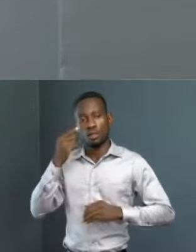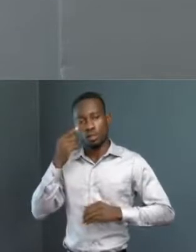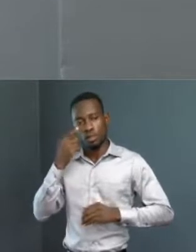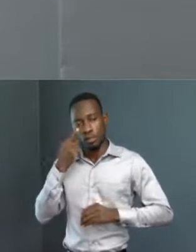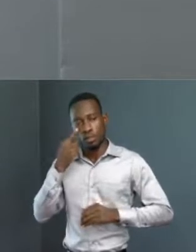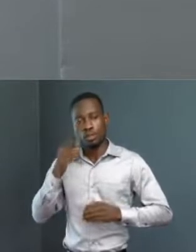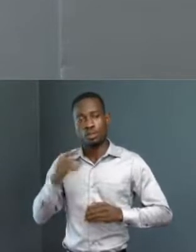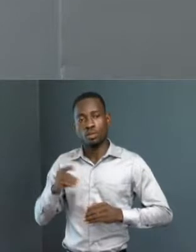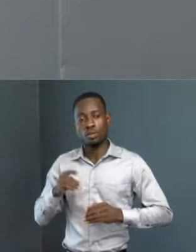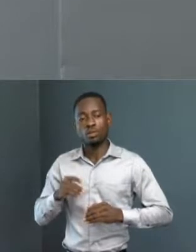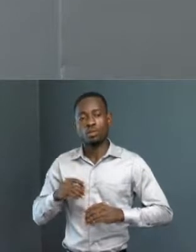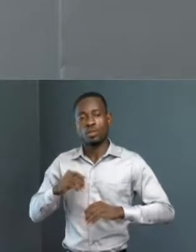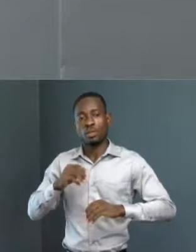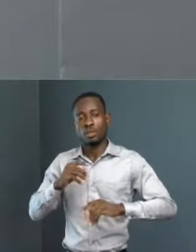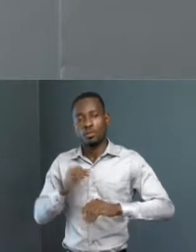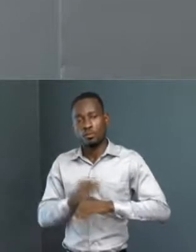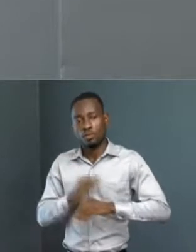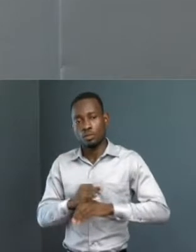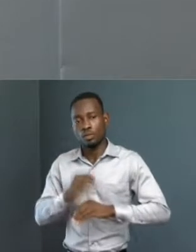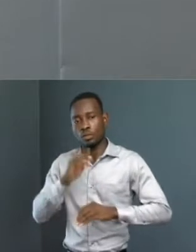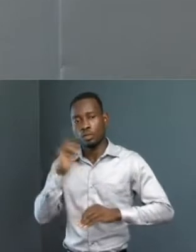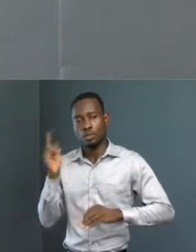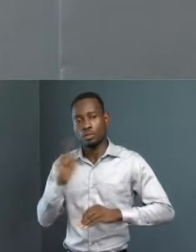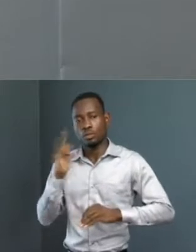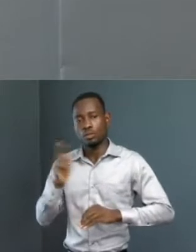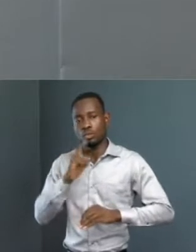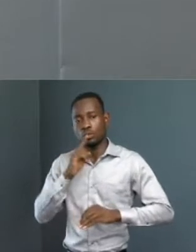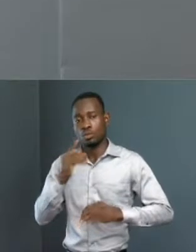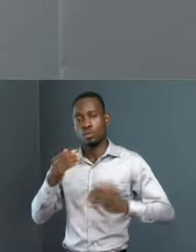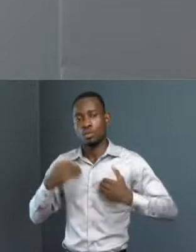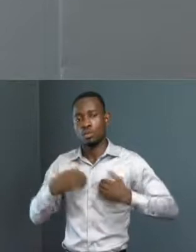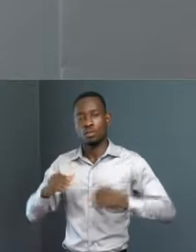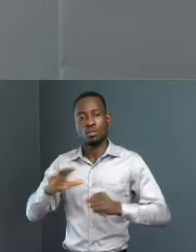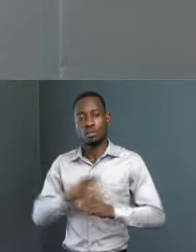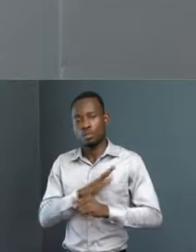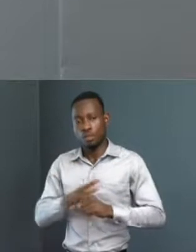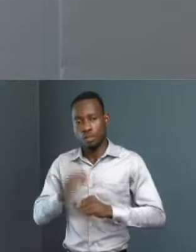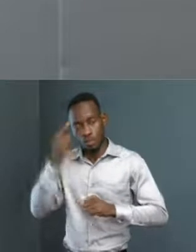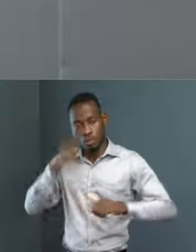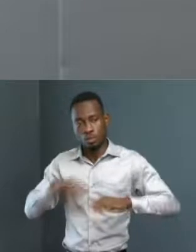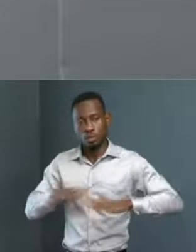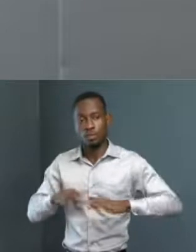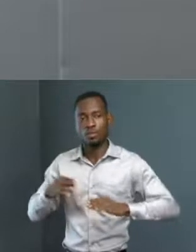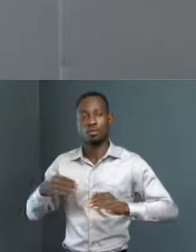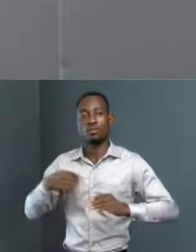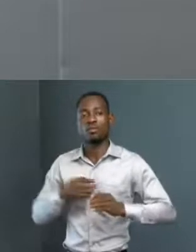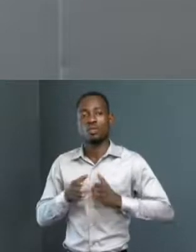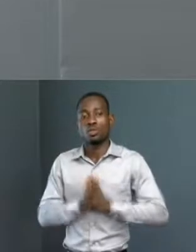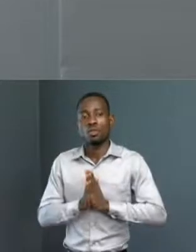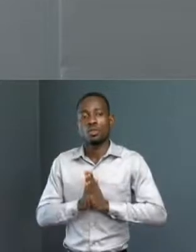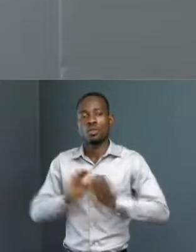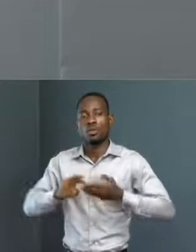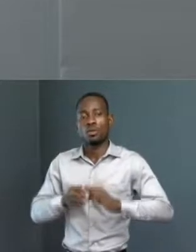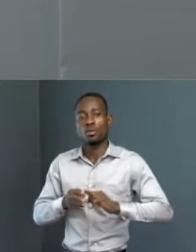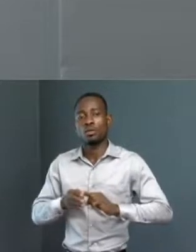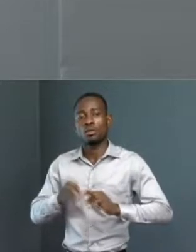le mécanisme de fonctionnement est toujours assez complexe. Pour ce faire, je vais demander à mon collègue, M. Ramanou